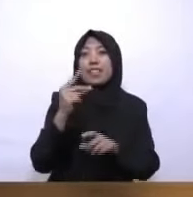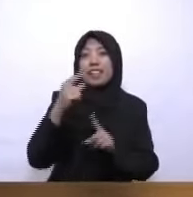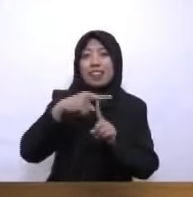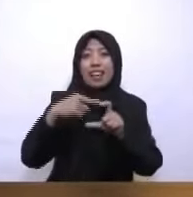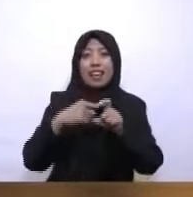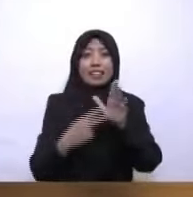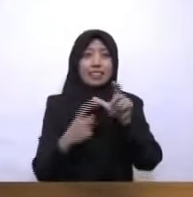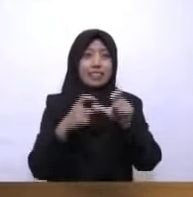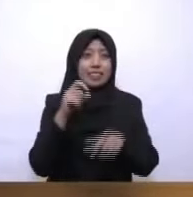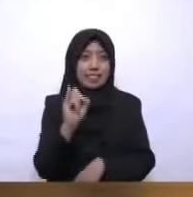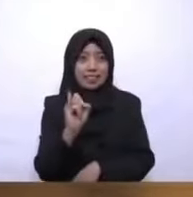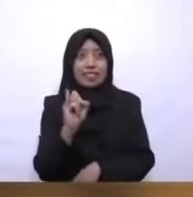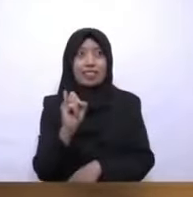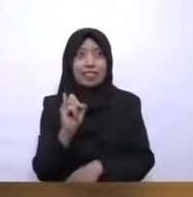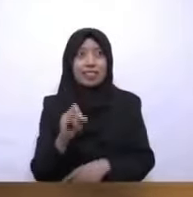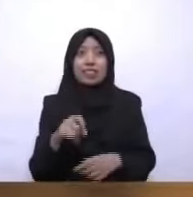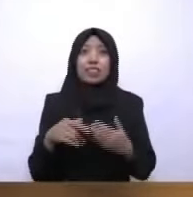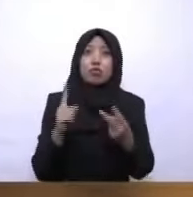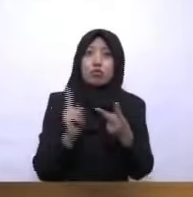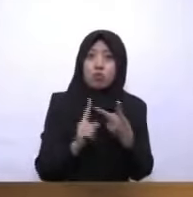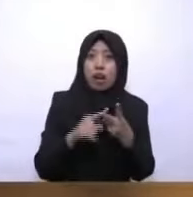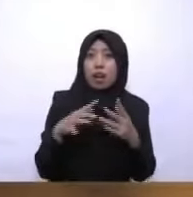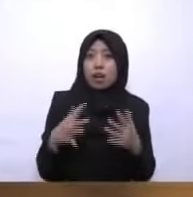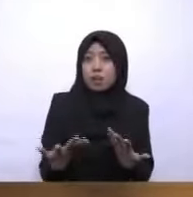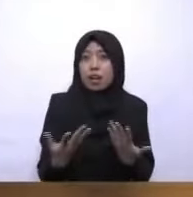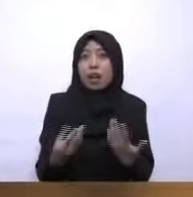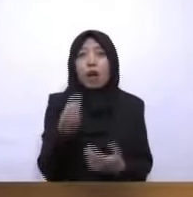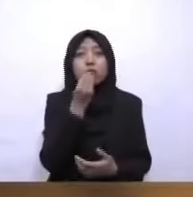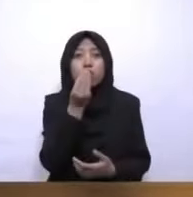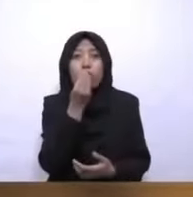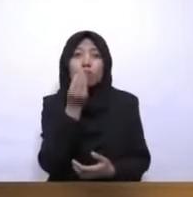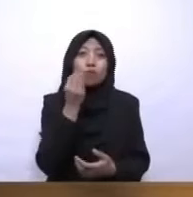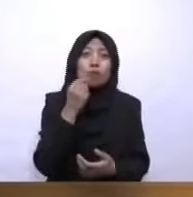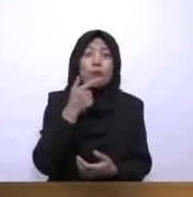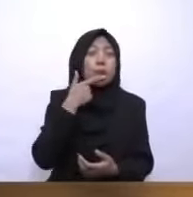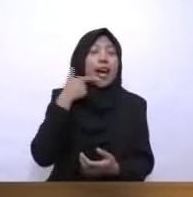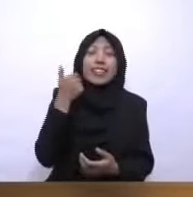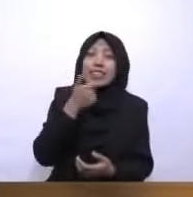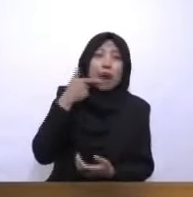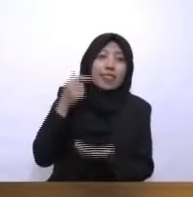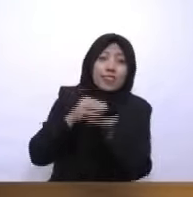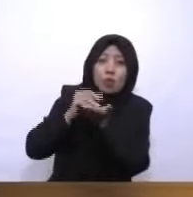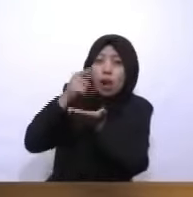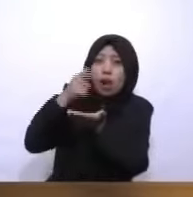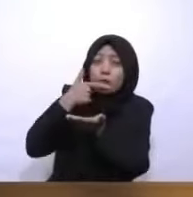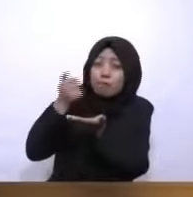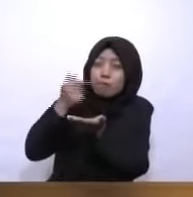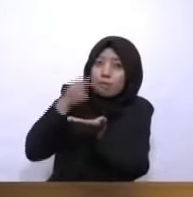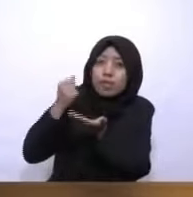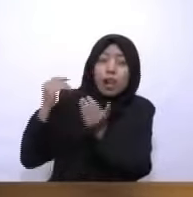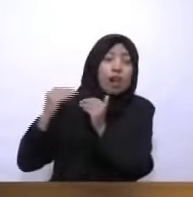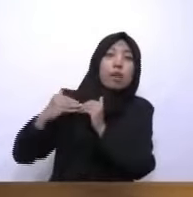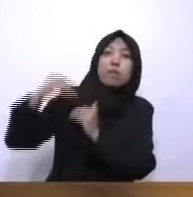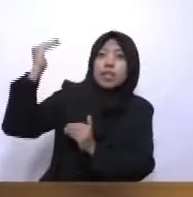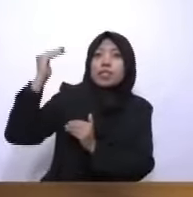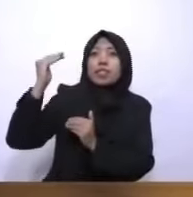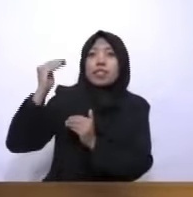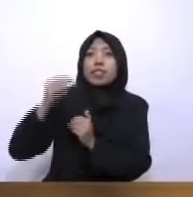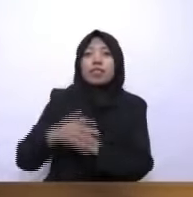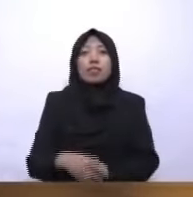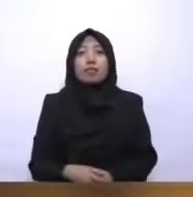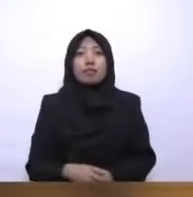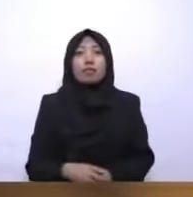yang berlebih. Betul, memang harus ada edukasi buat anak-anak supaya tidak mengkonsumsi gula berlebih, ya, dan juga